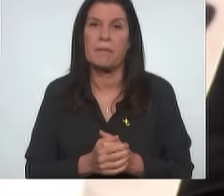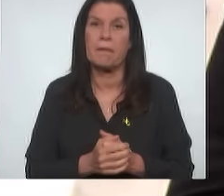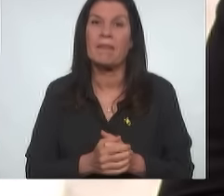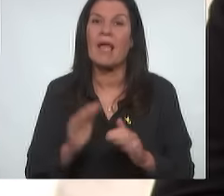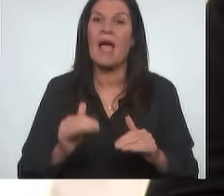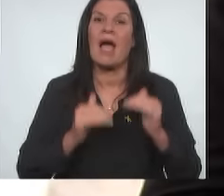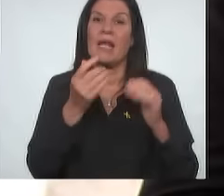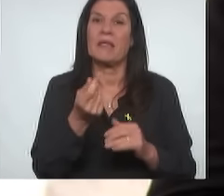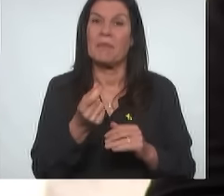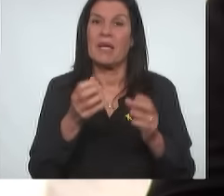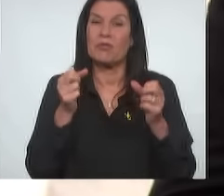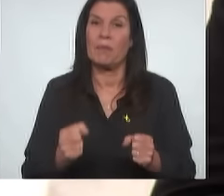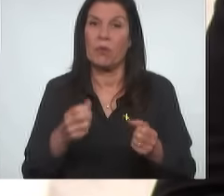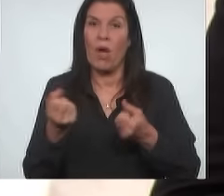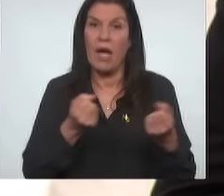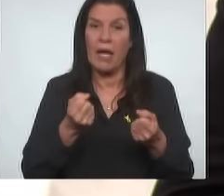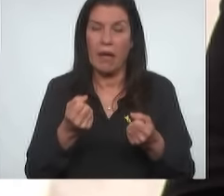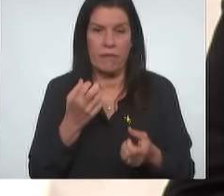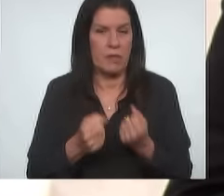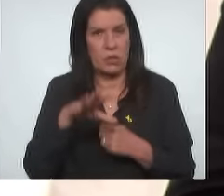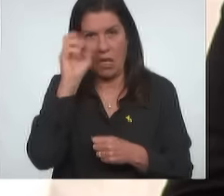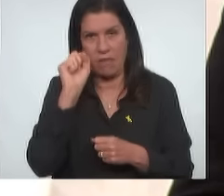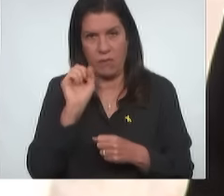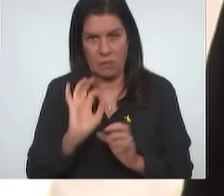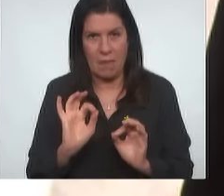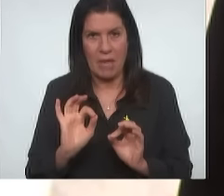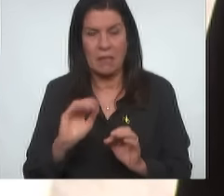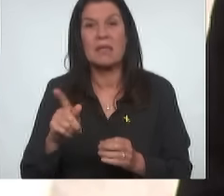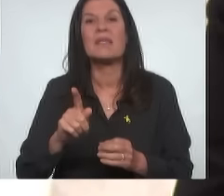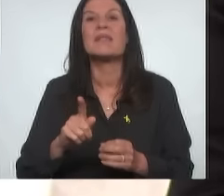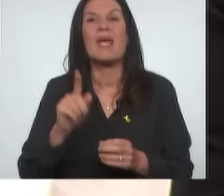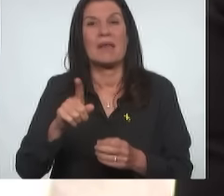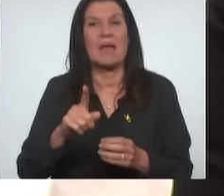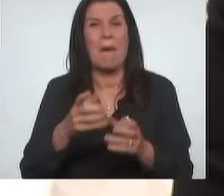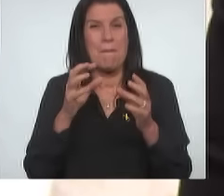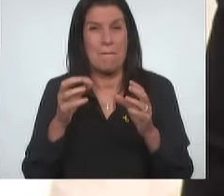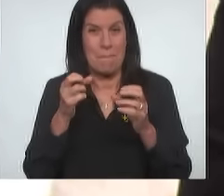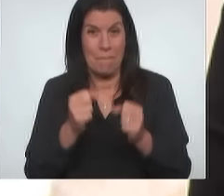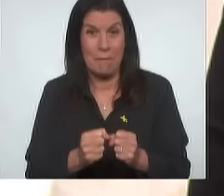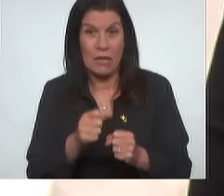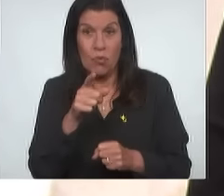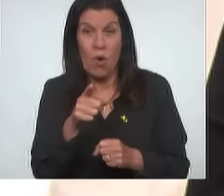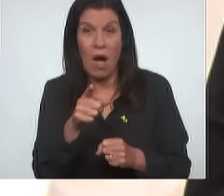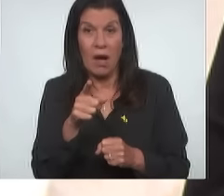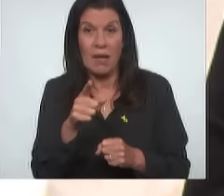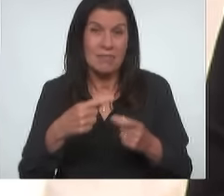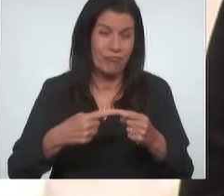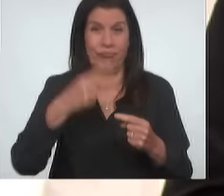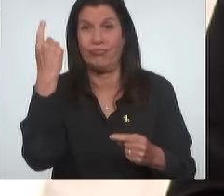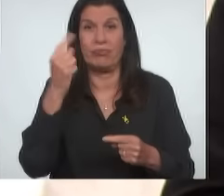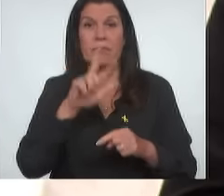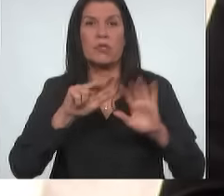פשוט בלתי נתפסת. פוליסה מקיפה, כולל כיסוי לנזקים וגנבות, זינקה בשנה האחרונה, שימו לב,